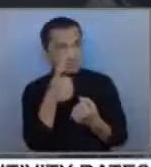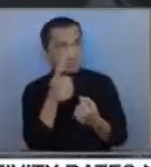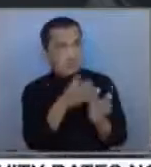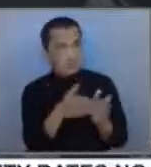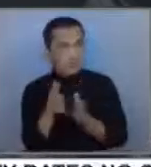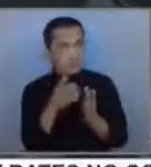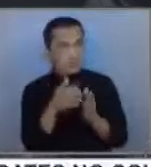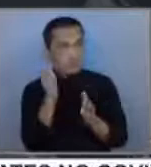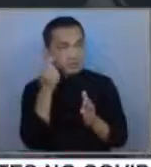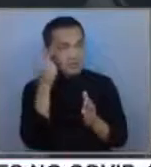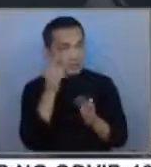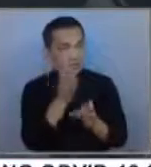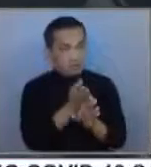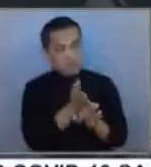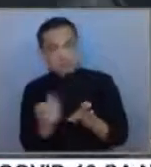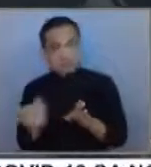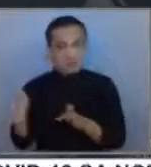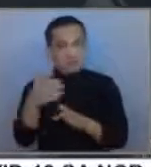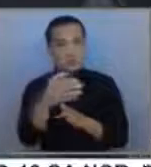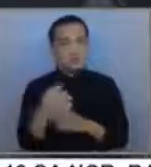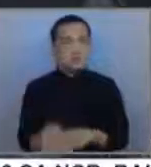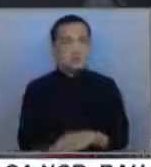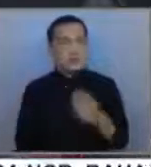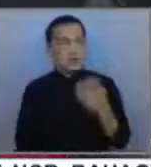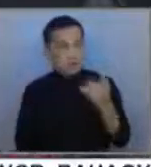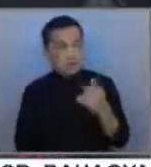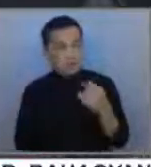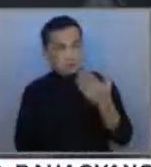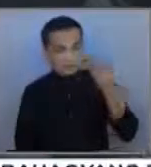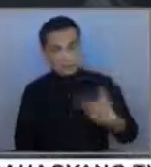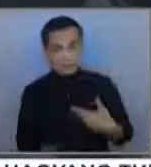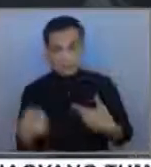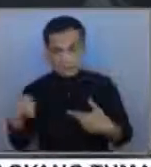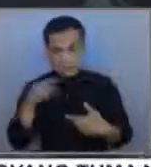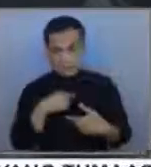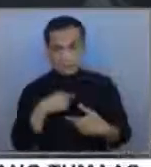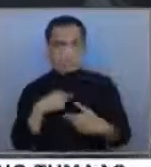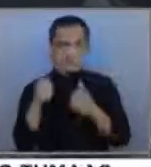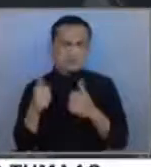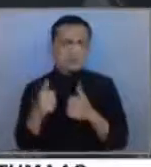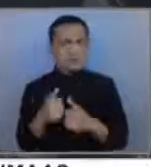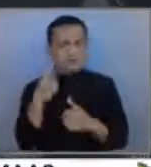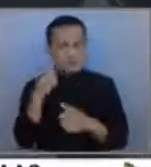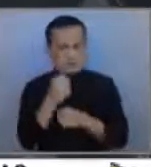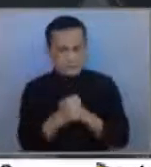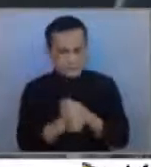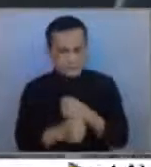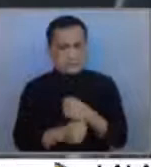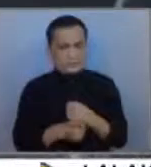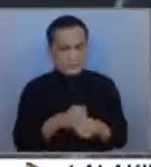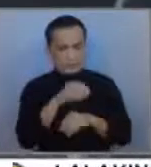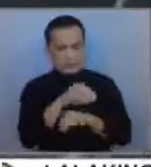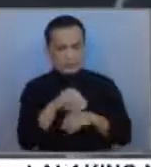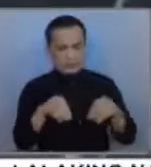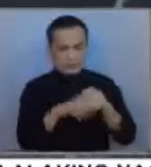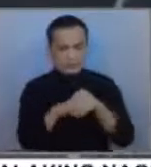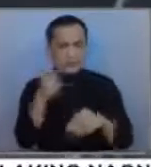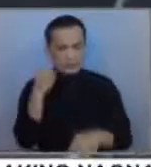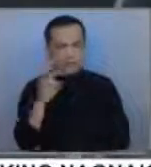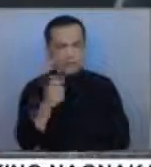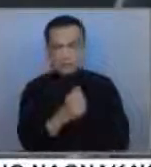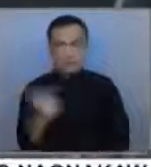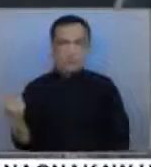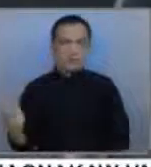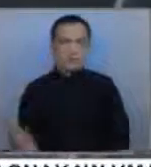ng daan. Dahil para sa atin din lahat ito yung sakripisyo natin. Para sa atin din lahat. Dito nalalaman